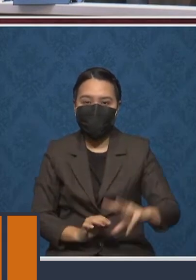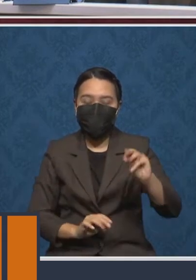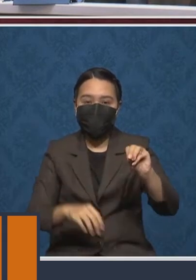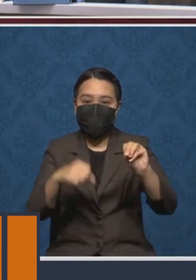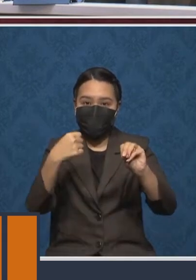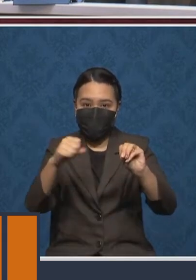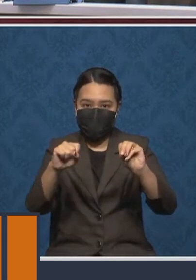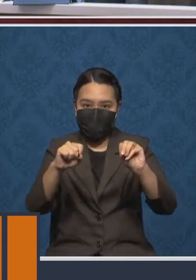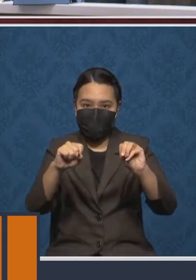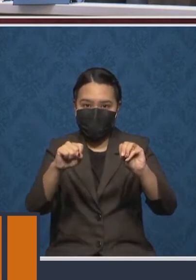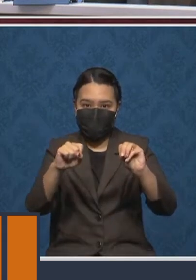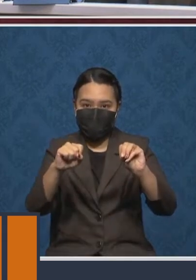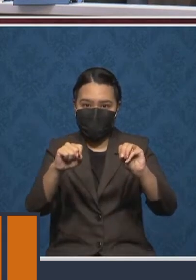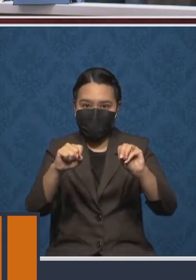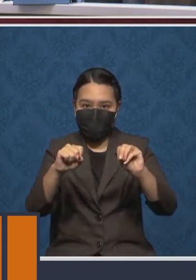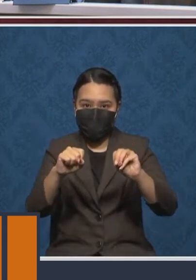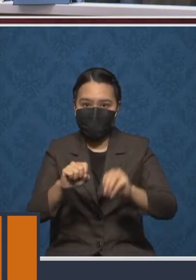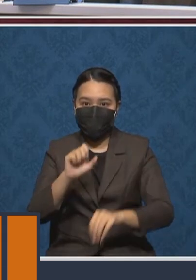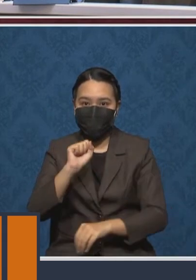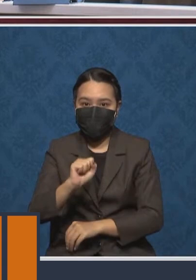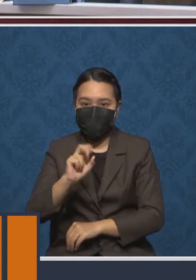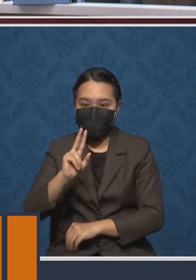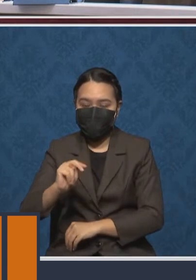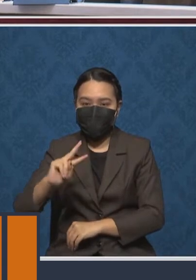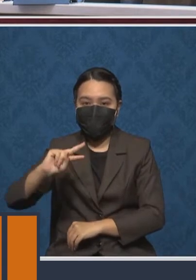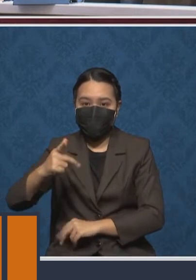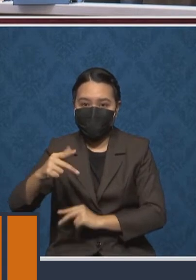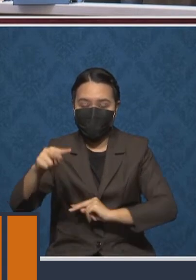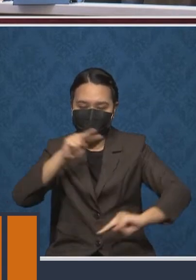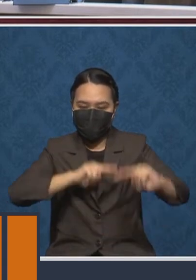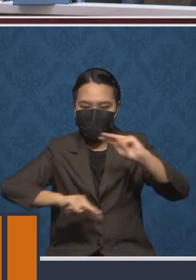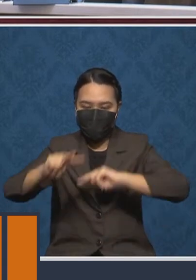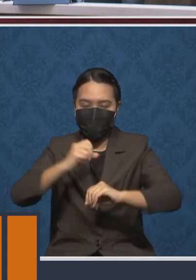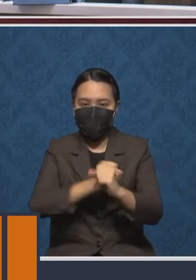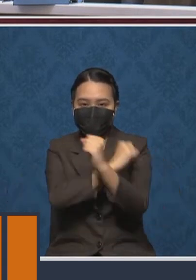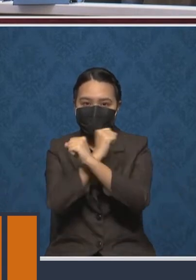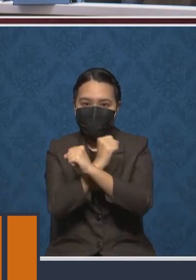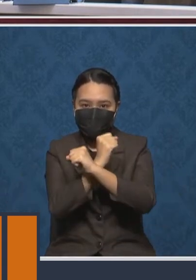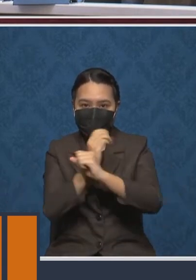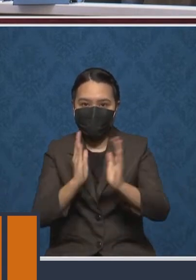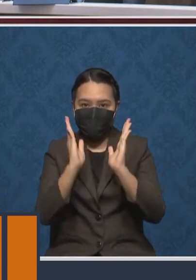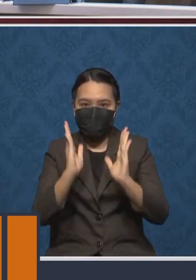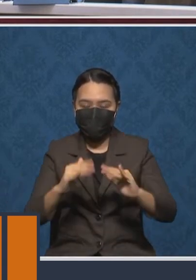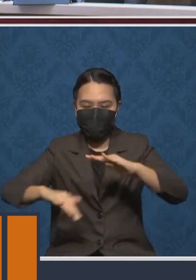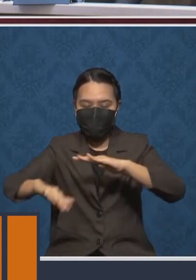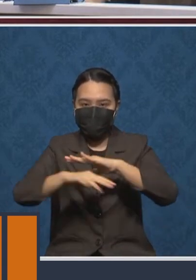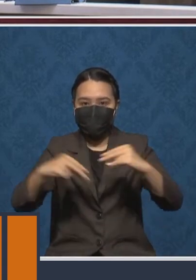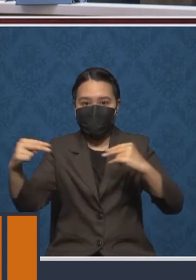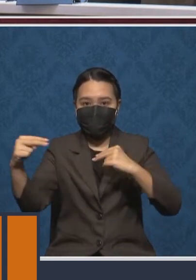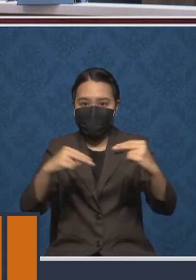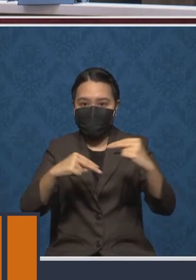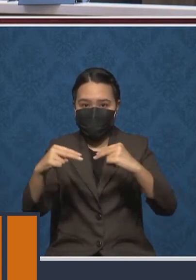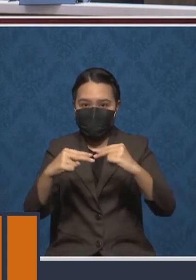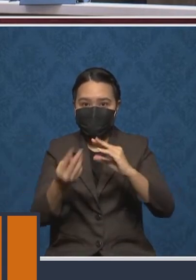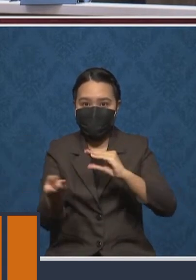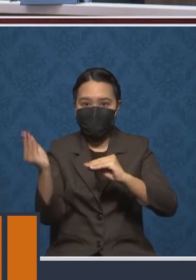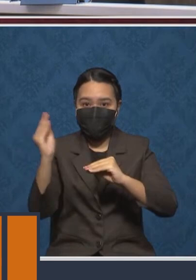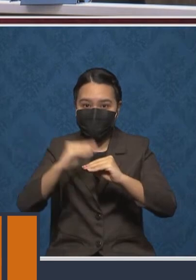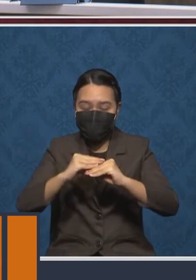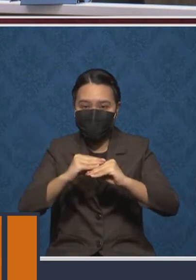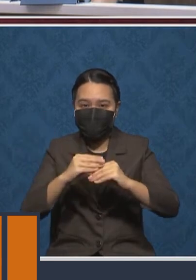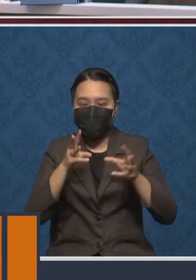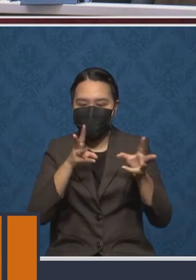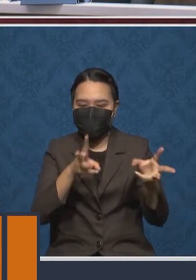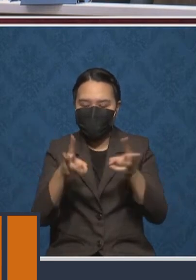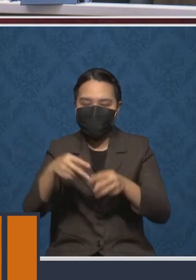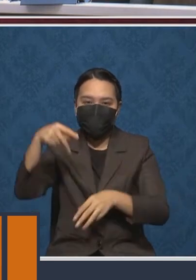ท่านให้สำนักงานคุ้มครองพยานดำเนินการเพิ่มการคุ้มครองพยานเนี่ยเป็นมาตรการพิเศษครับ